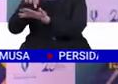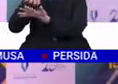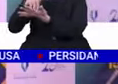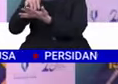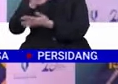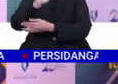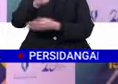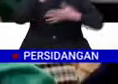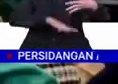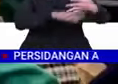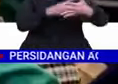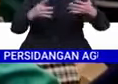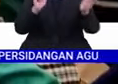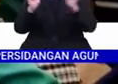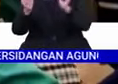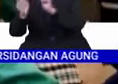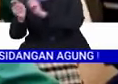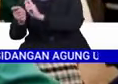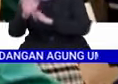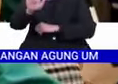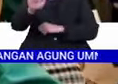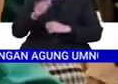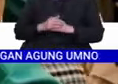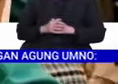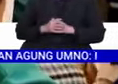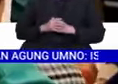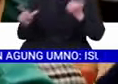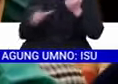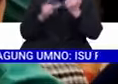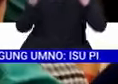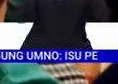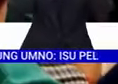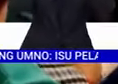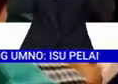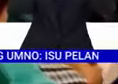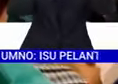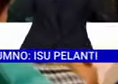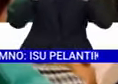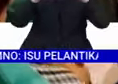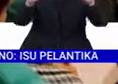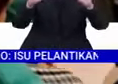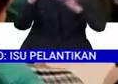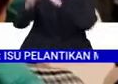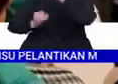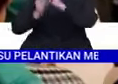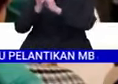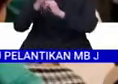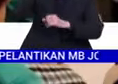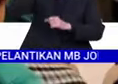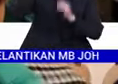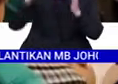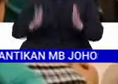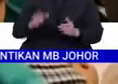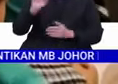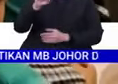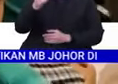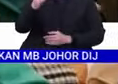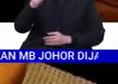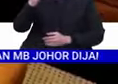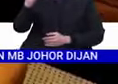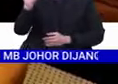Sacrifice Hai sementara itu timbalan naik dan Sule akademik dan antarbangsa Profesor Doktor Muhammad Rasul